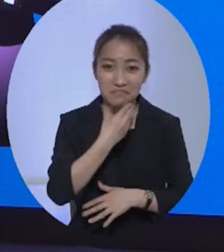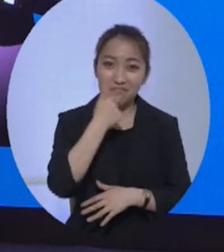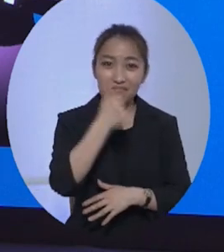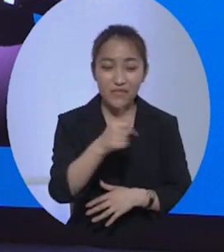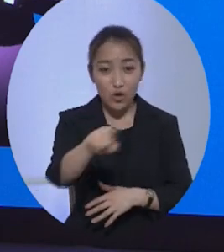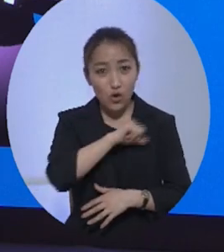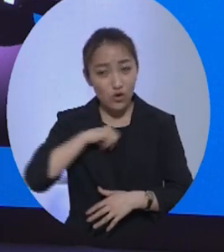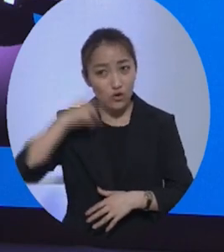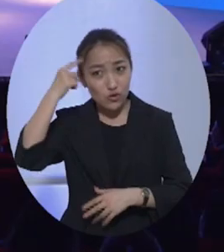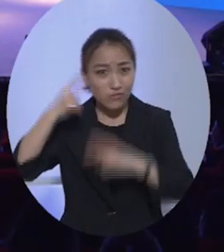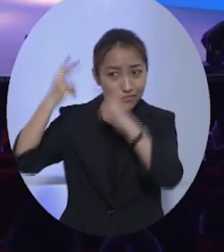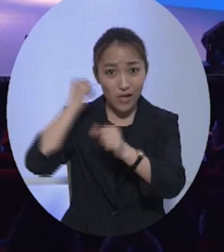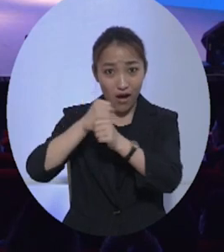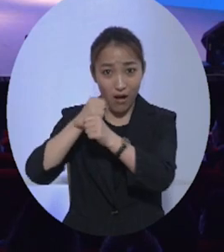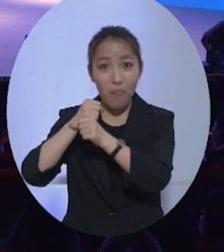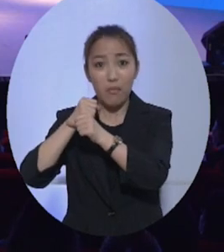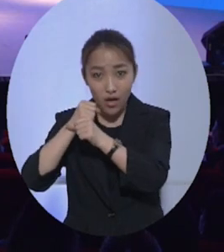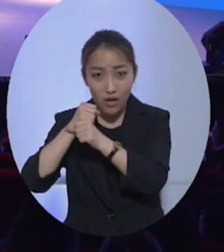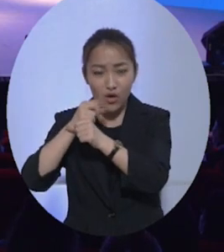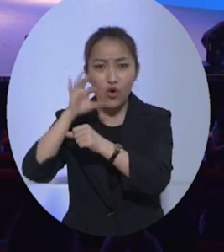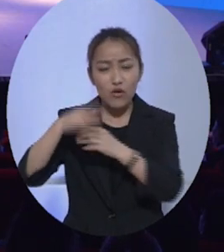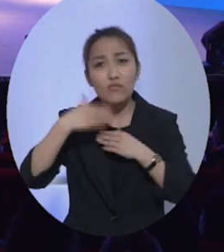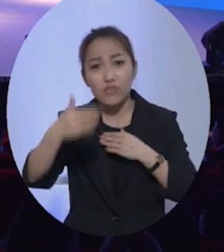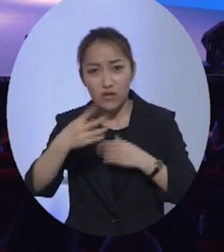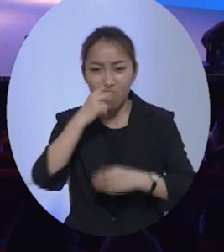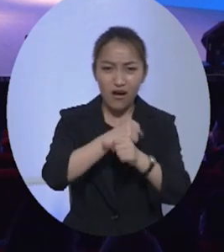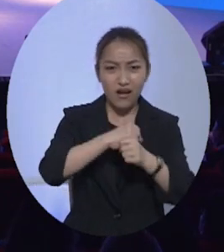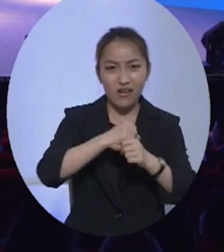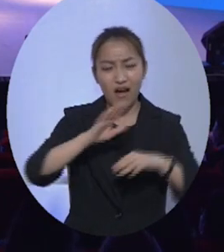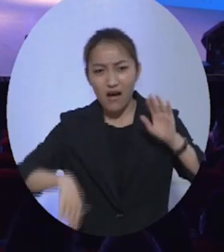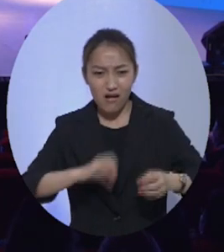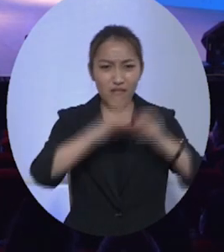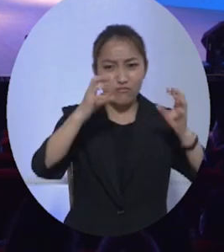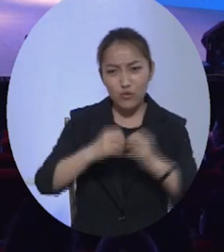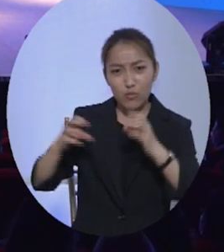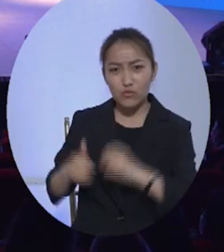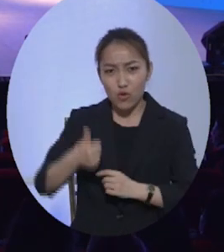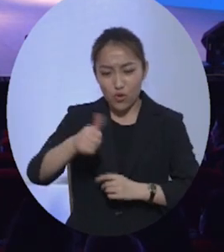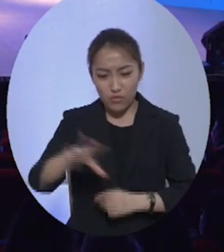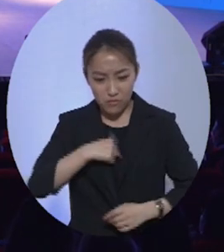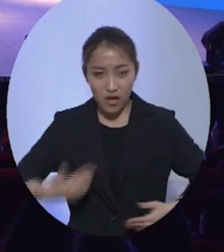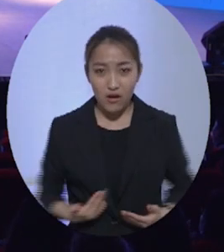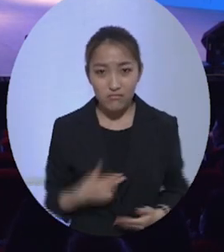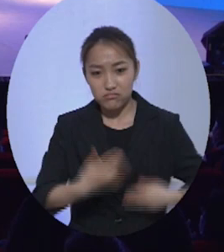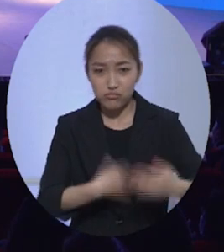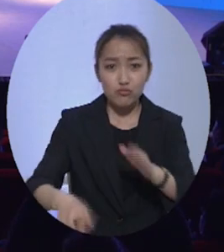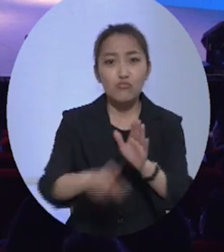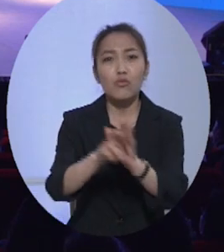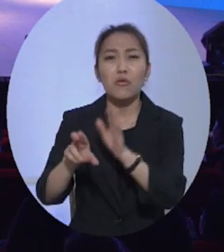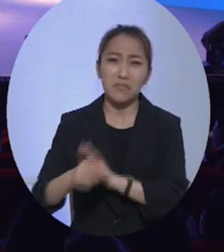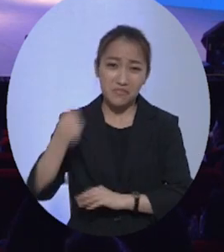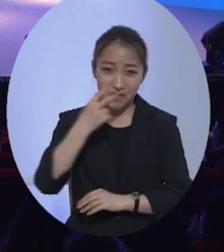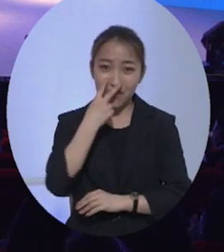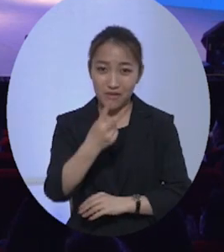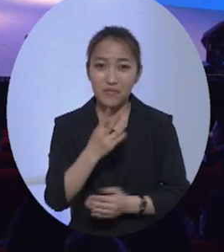ухаан ажиллаж ивэл таанар юу ч бүтээж чадна, яаж ч өөрийгөө амьдруулж чадна гэдгийг бол бид нар мэдэх болно.